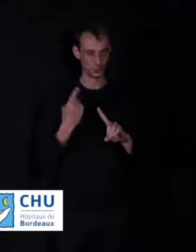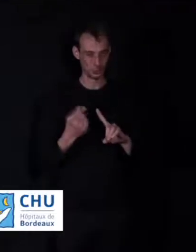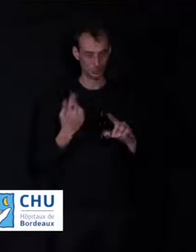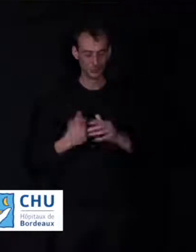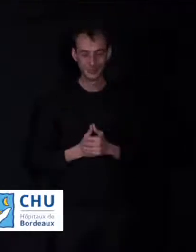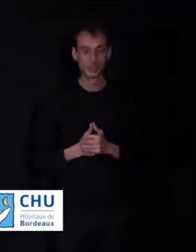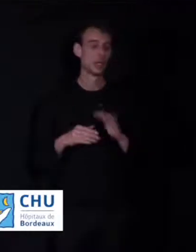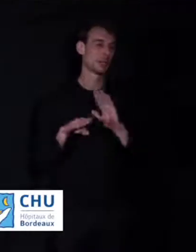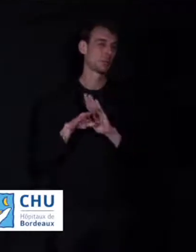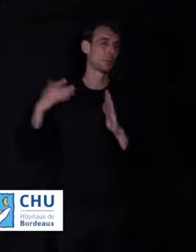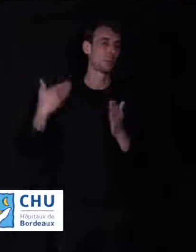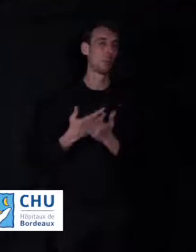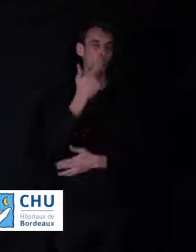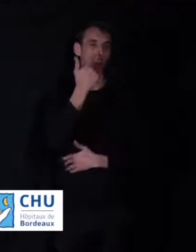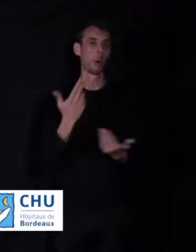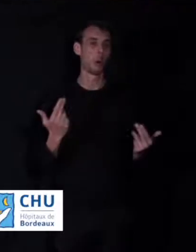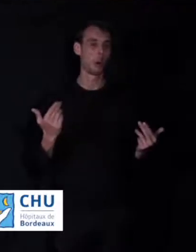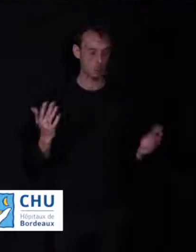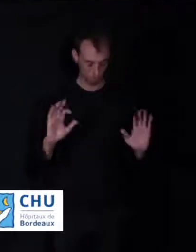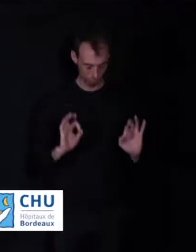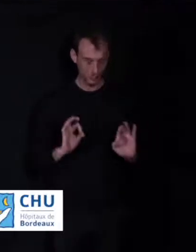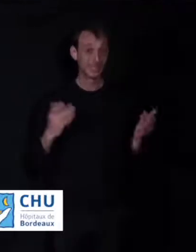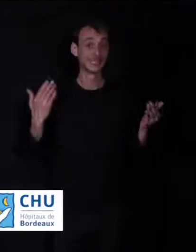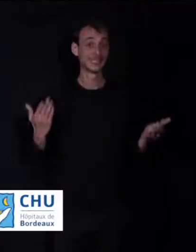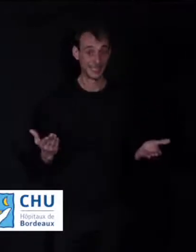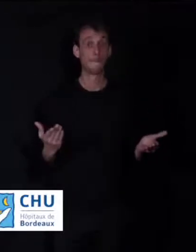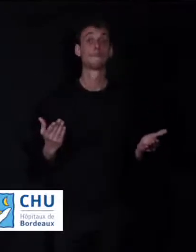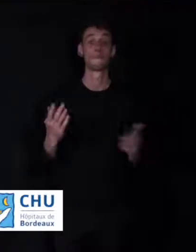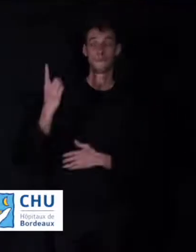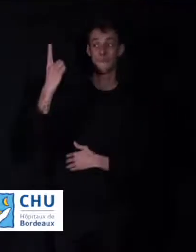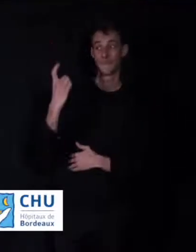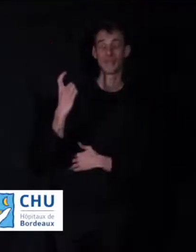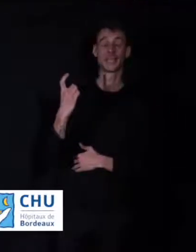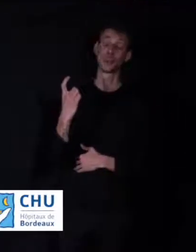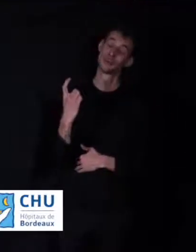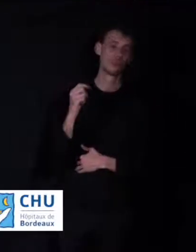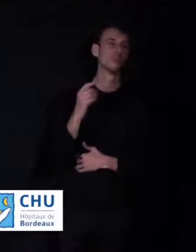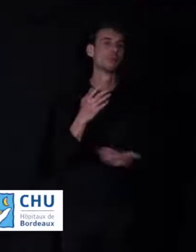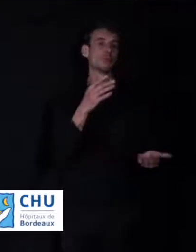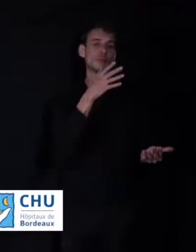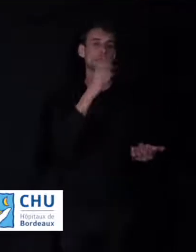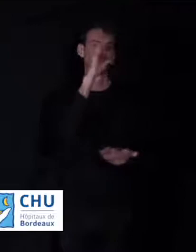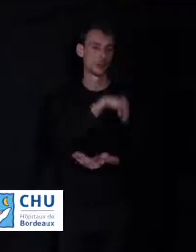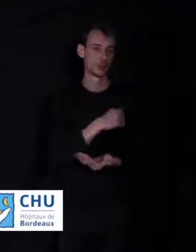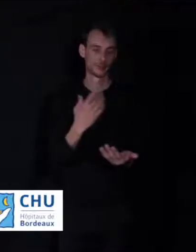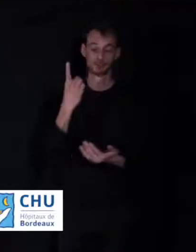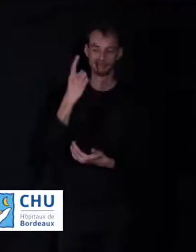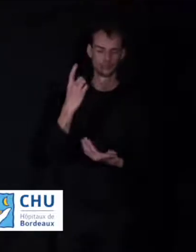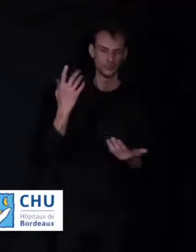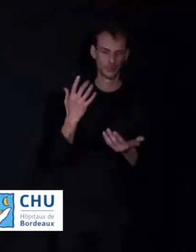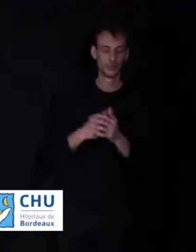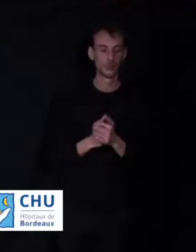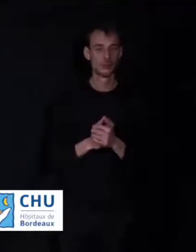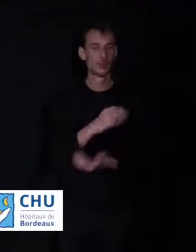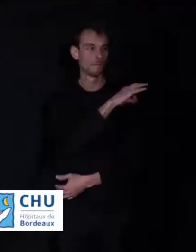que tout allait. Et là, la question qu'il ne fallait pas oublier, c'était pourquoi le vaccin ou